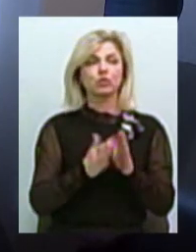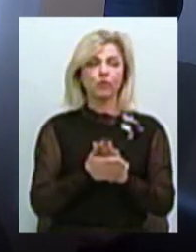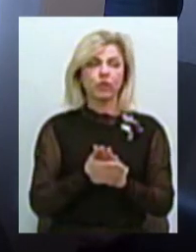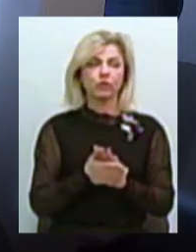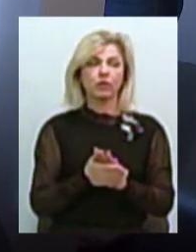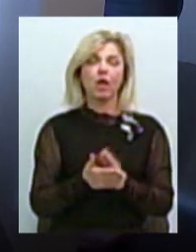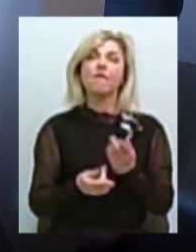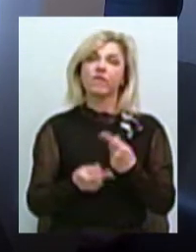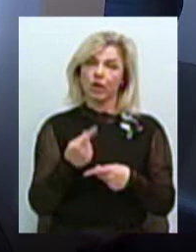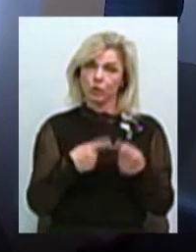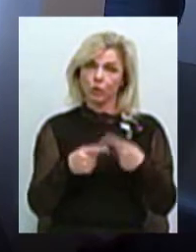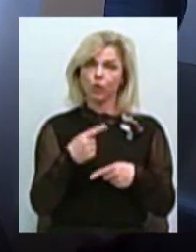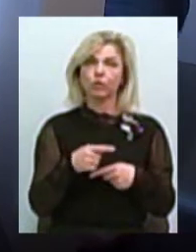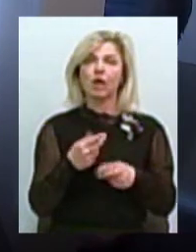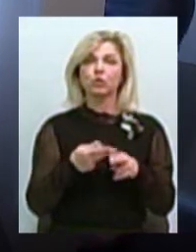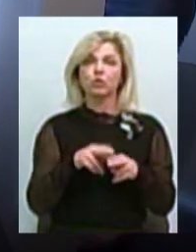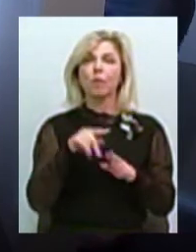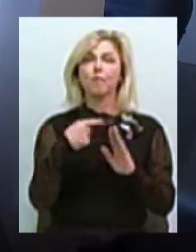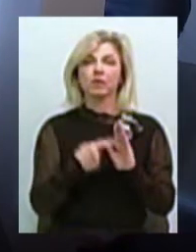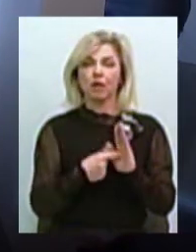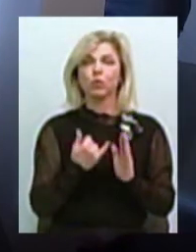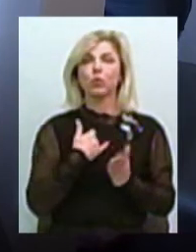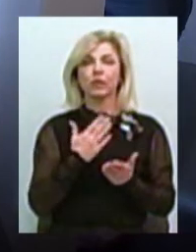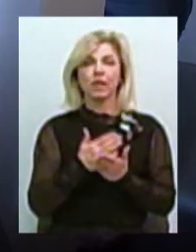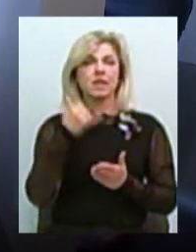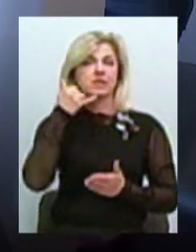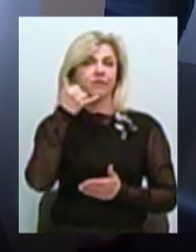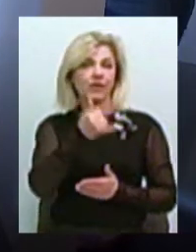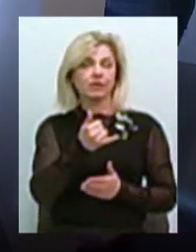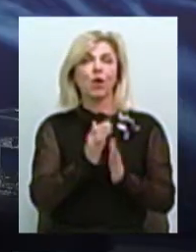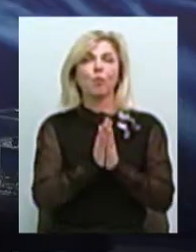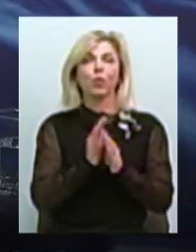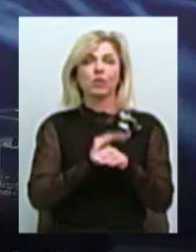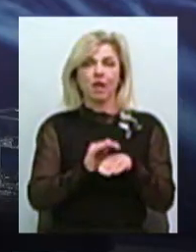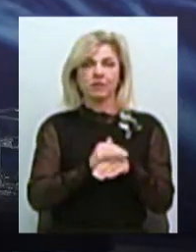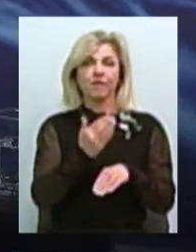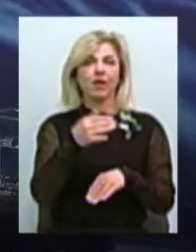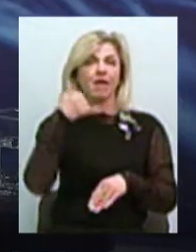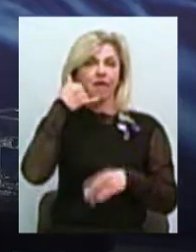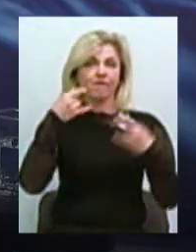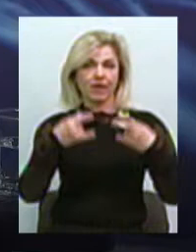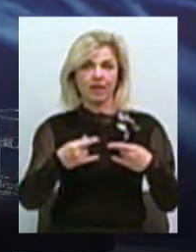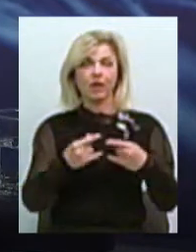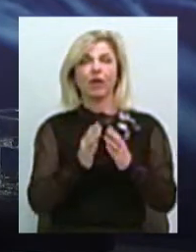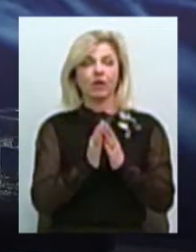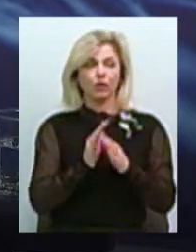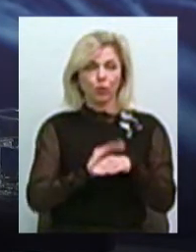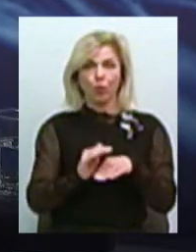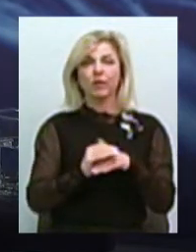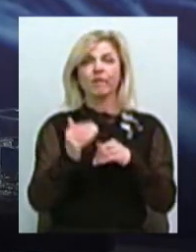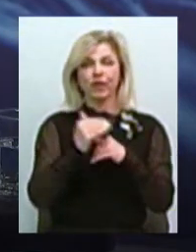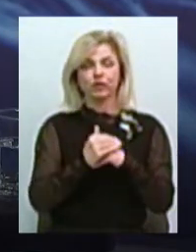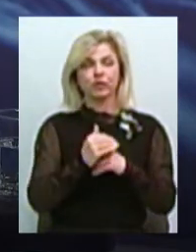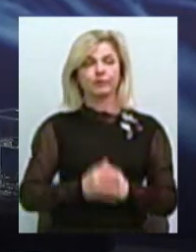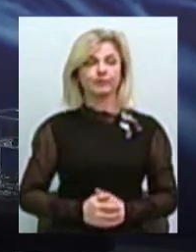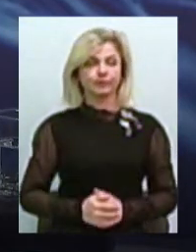до цього питання. У нас є дзвінок. Будь ласка, ви в ефірі. Добрий вечір. Алло? Алло? Алло?